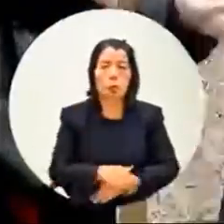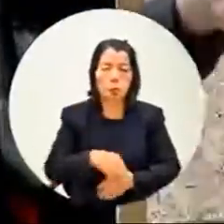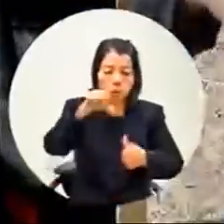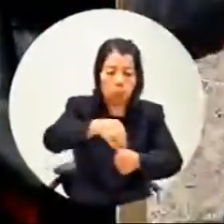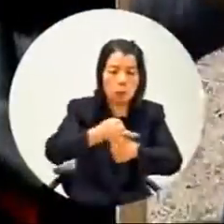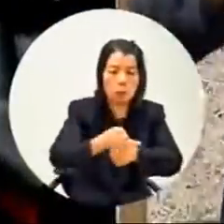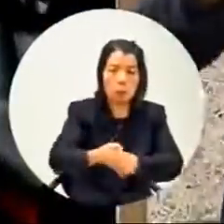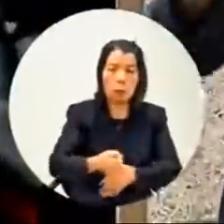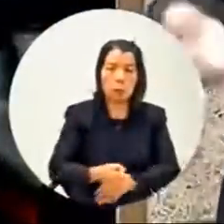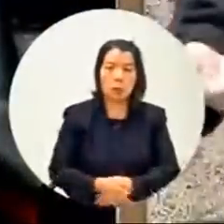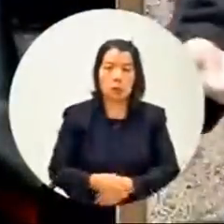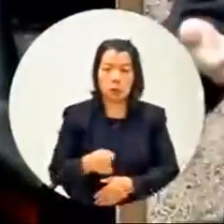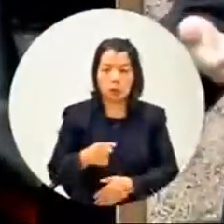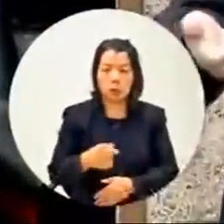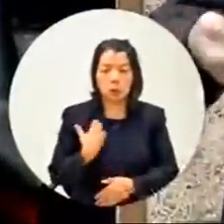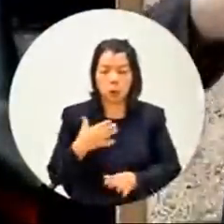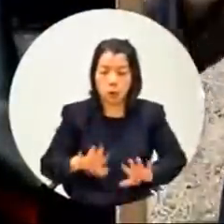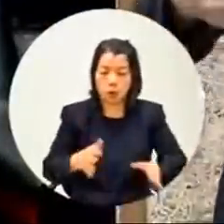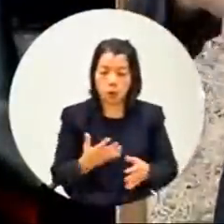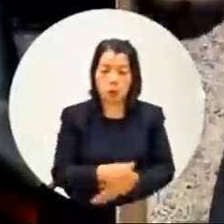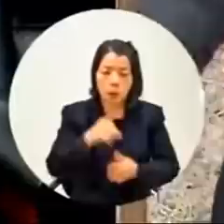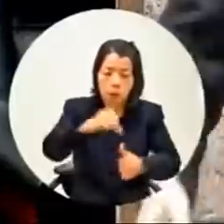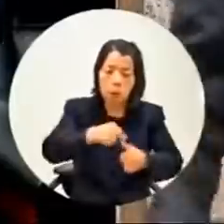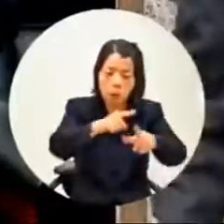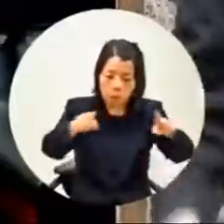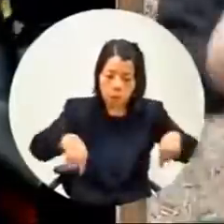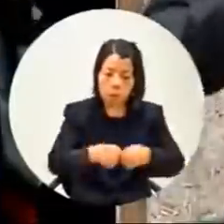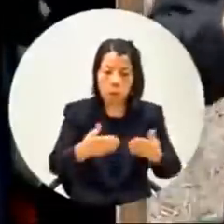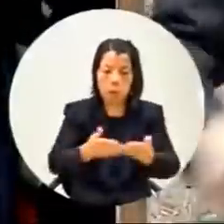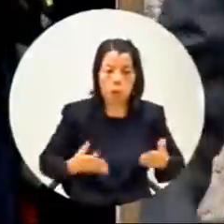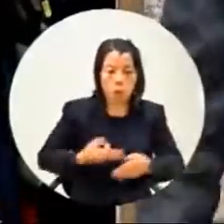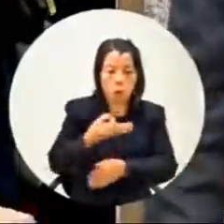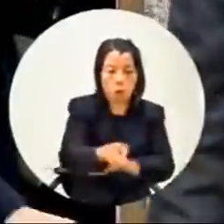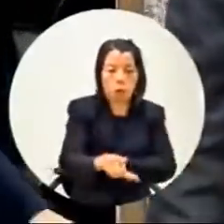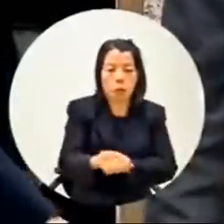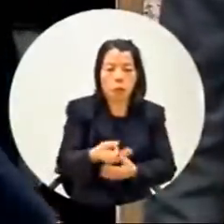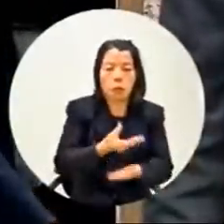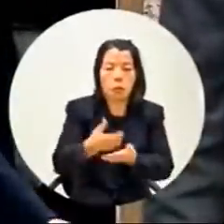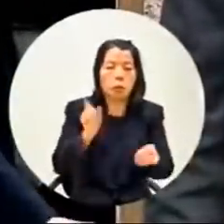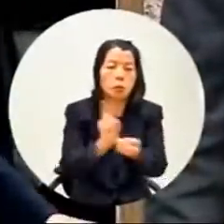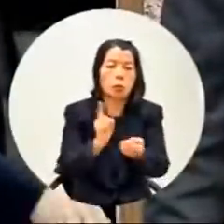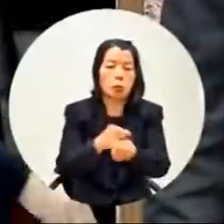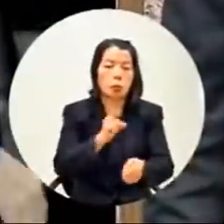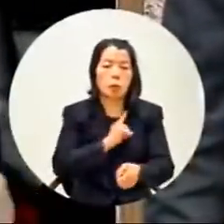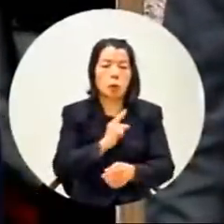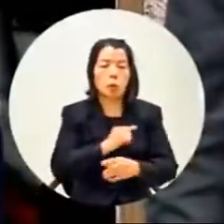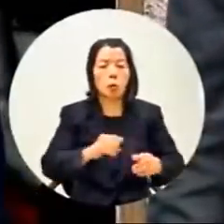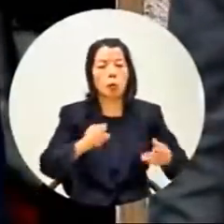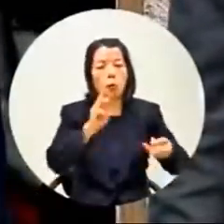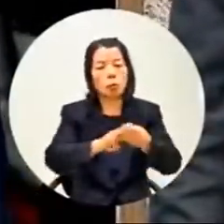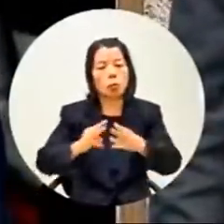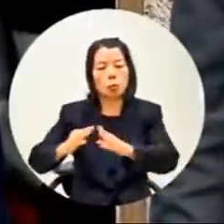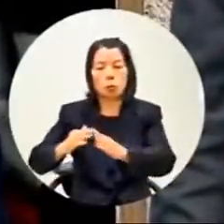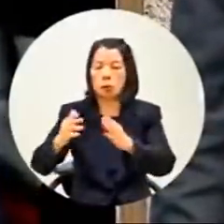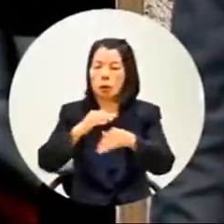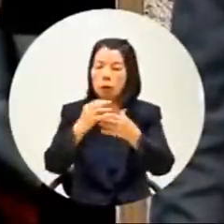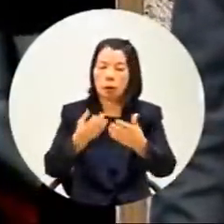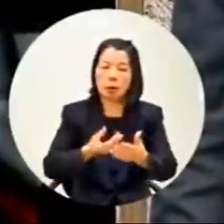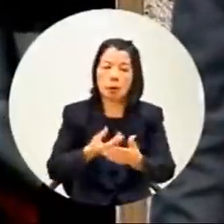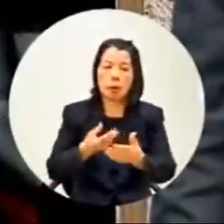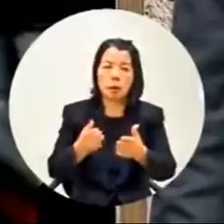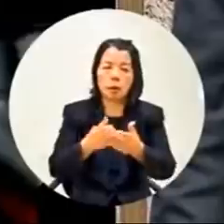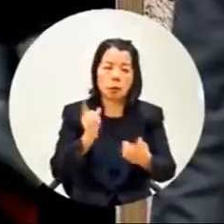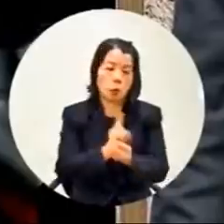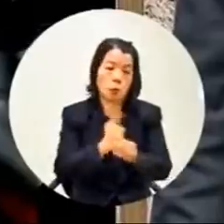如果我没有收到罚单，我不去缴这笔钱，对于我的财产来讲，当然这个部分我是受利的。 对，所